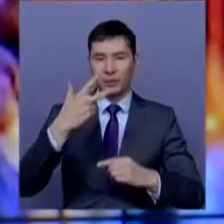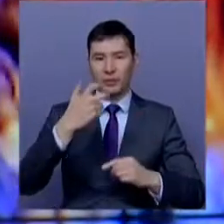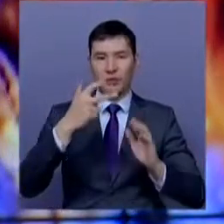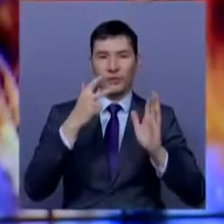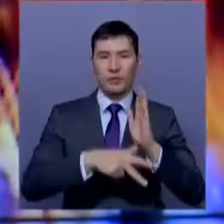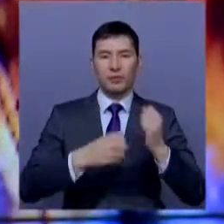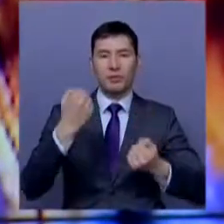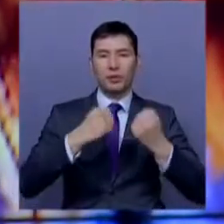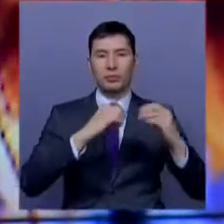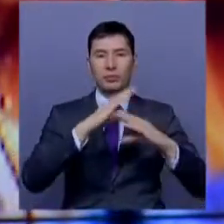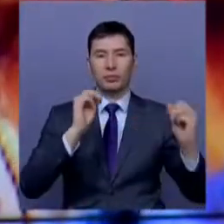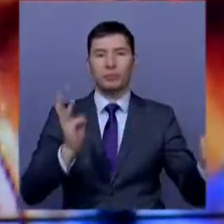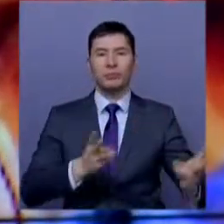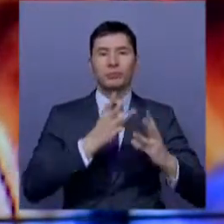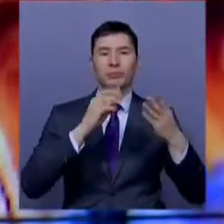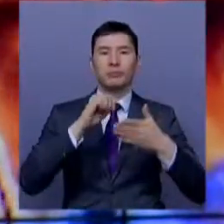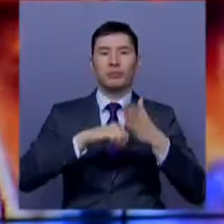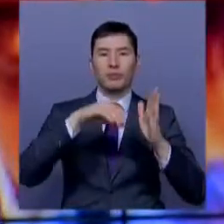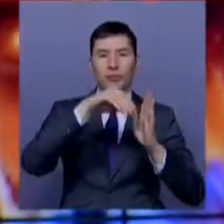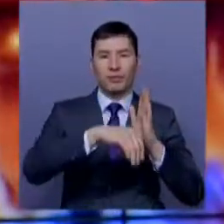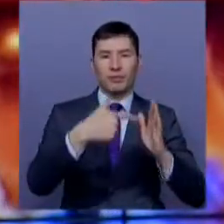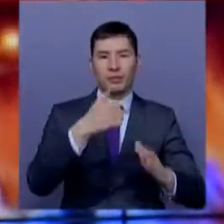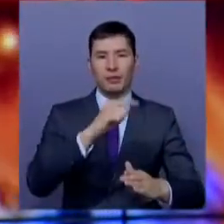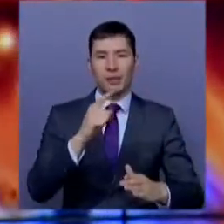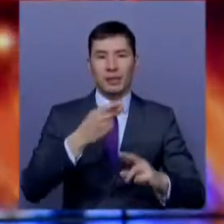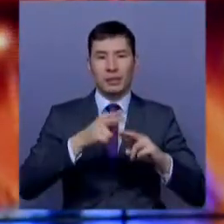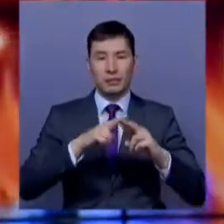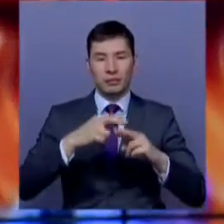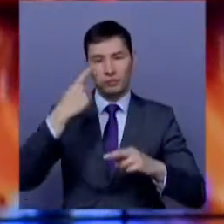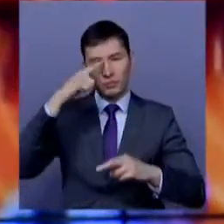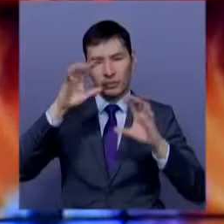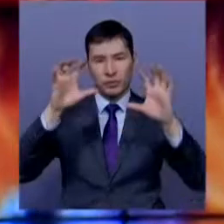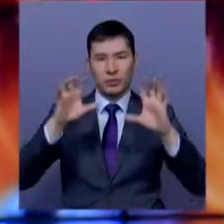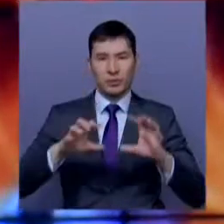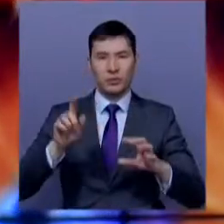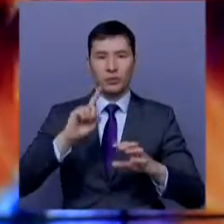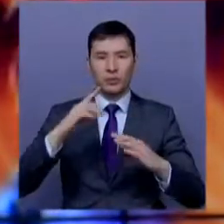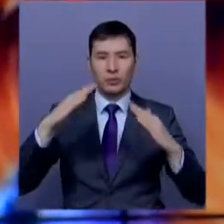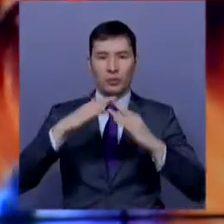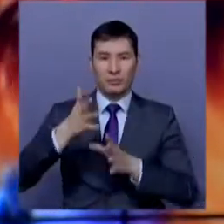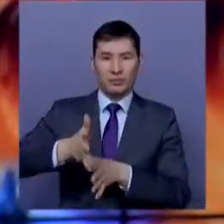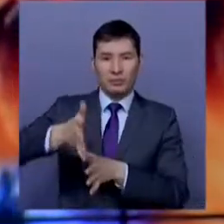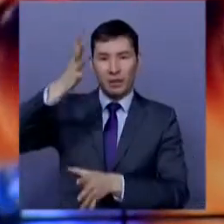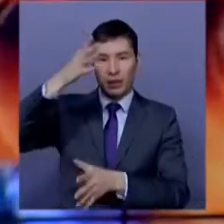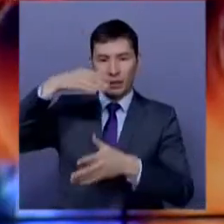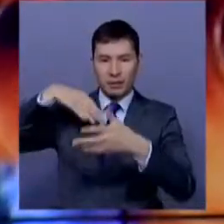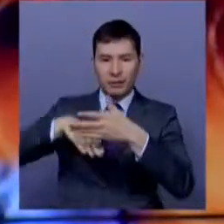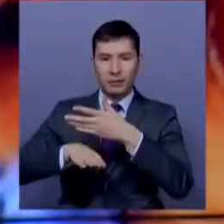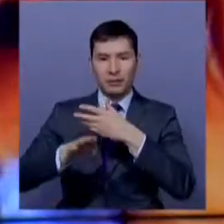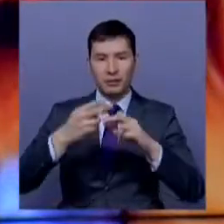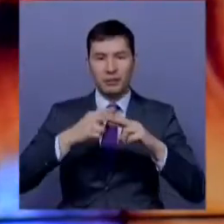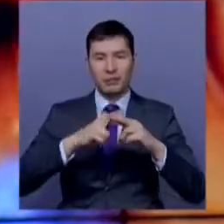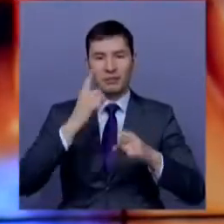кеткен. Сол себепті оларды жерасты автотұрақтарға кіргізбеу жөнінде үкімет қаулысы шыққан еді. Енді мұндай көлік иелері не істеу